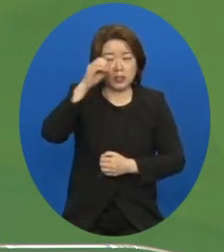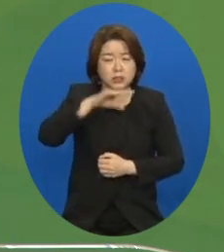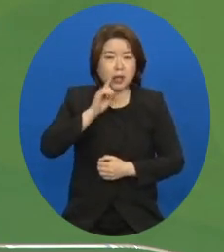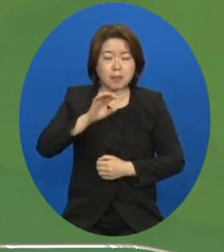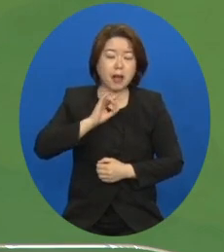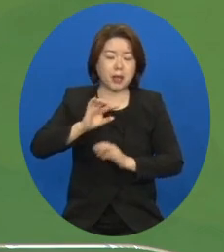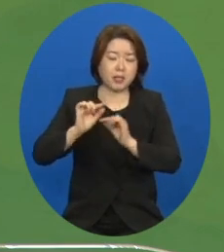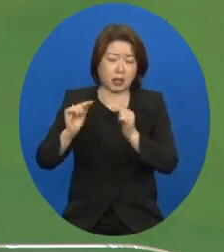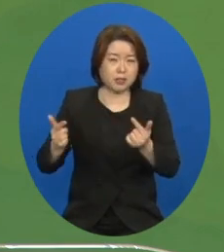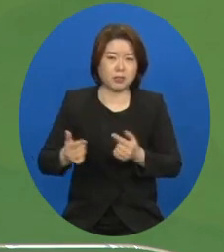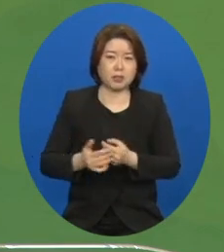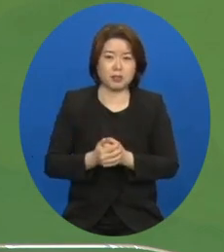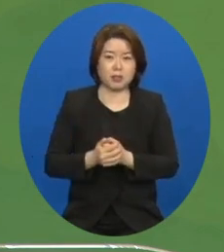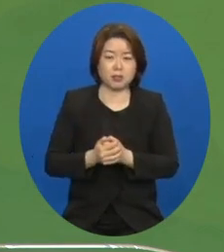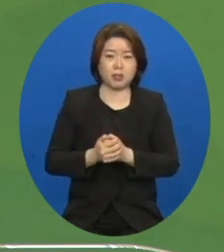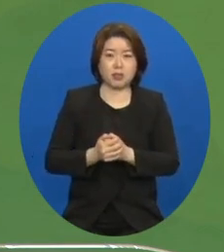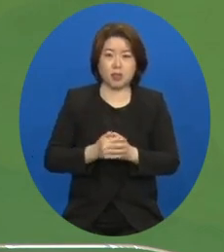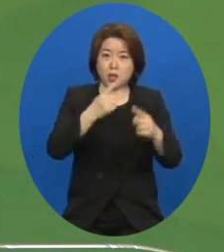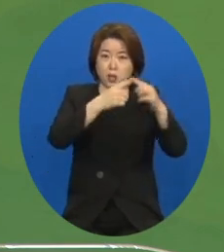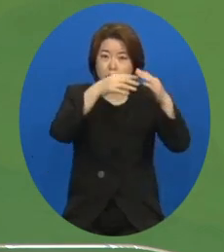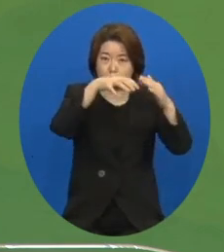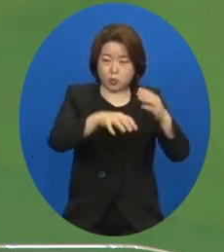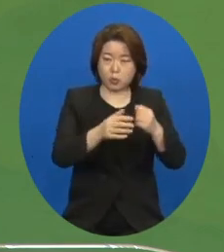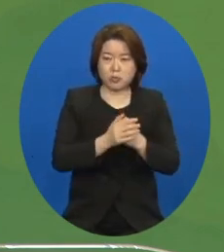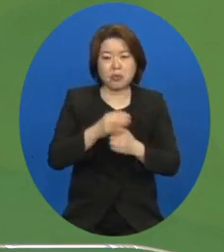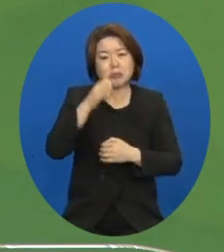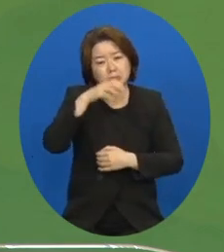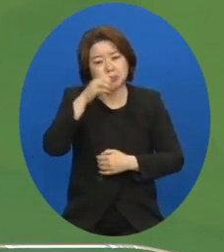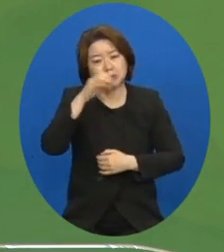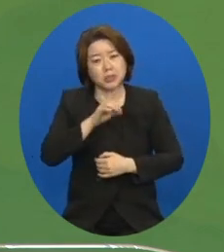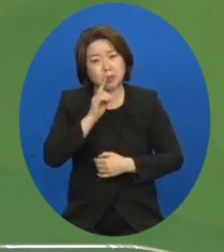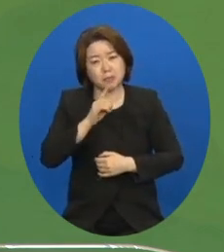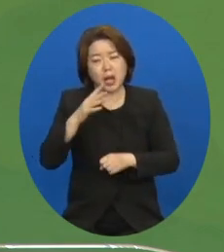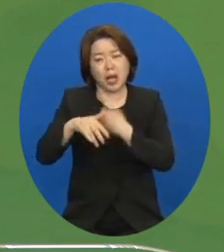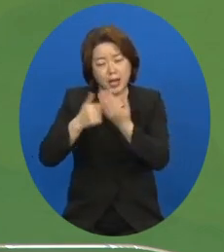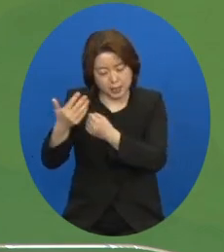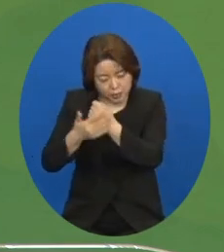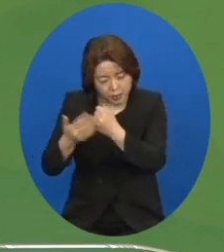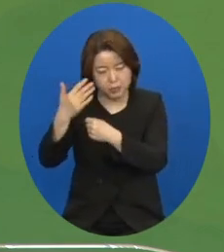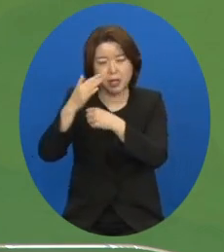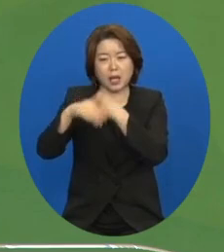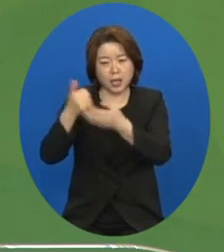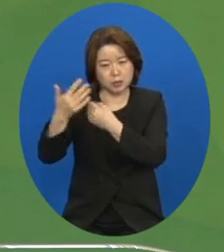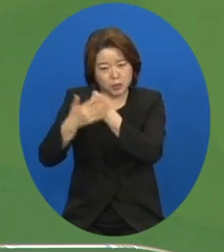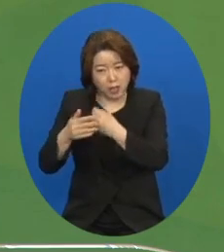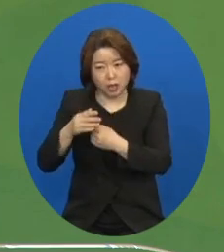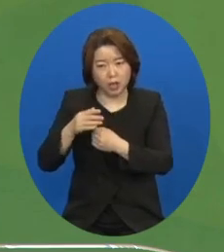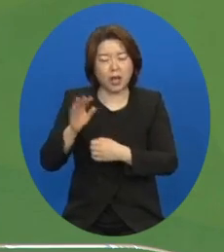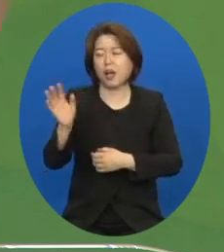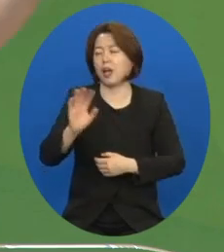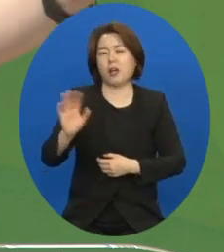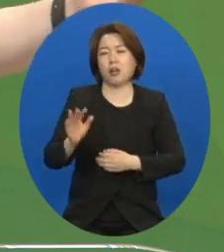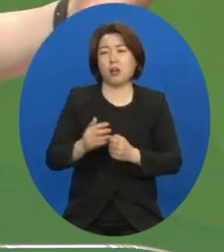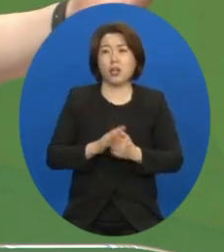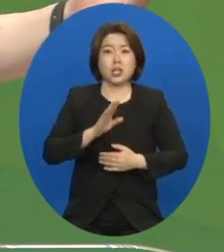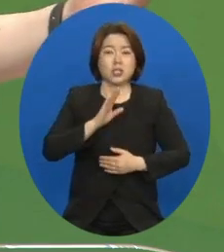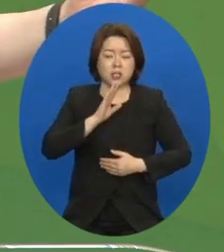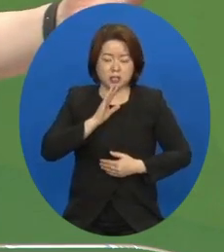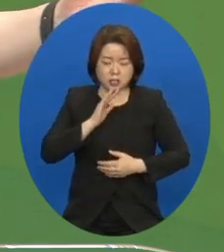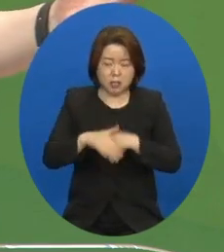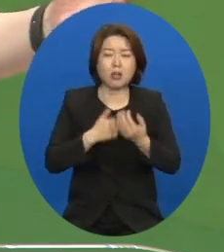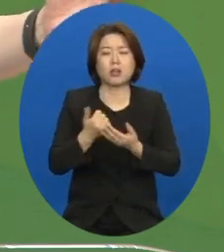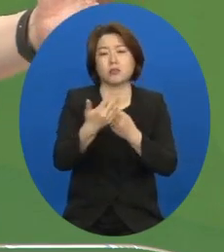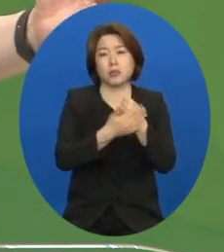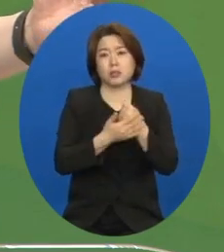게 아닙니다. 그저 교회에서 늘 상투적으로 쓰는 말이 하나님의 은혜입니다 이렇게 하는데 저는 정말 하나님의